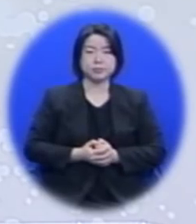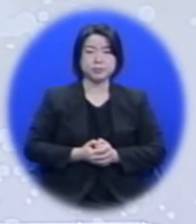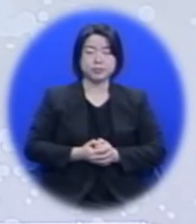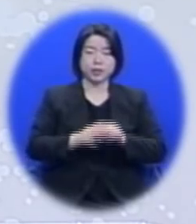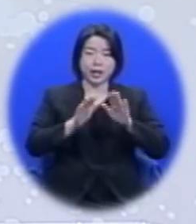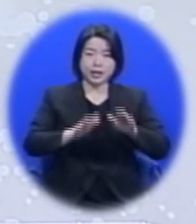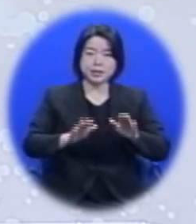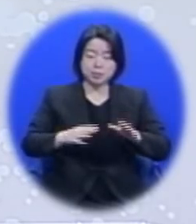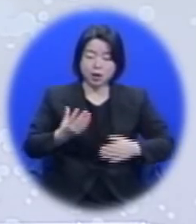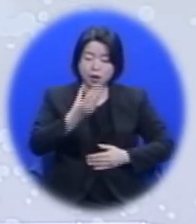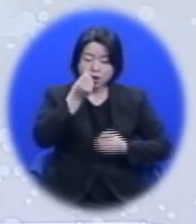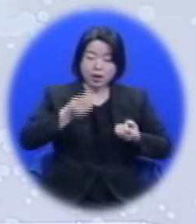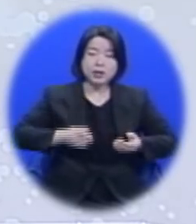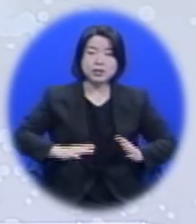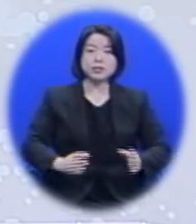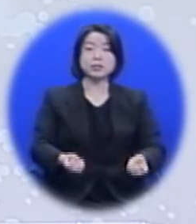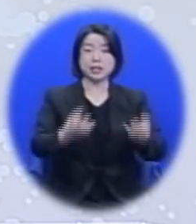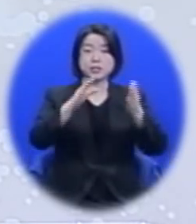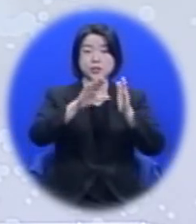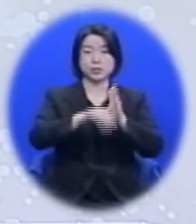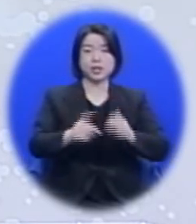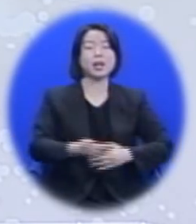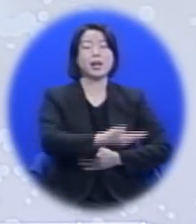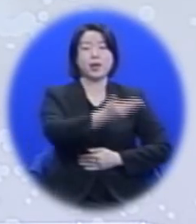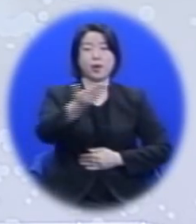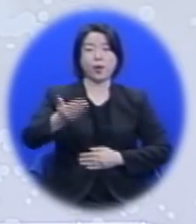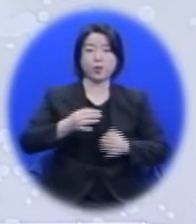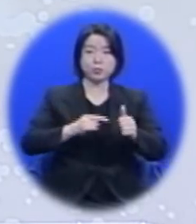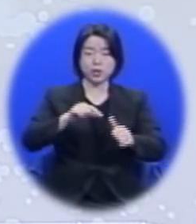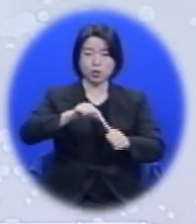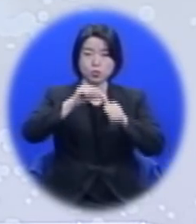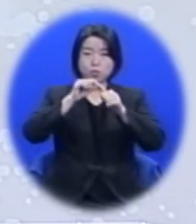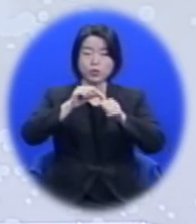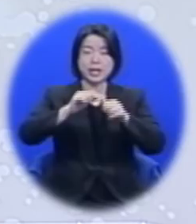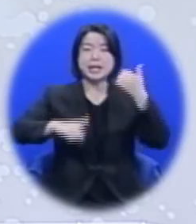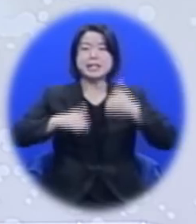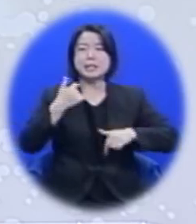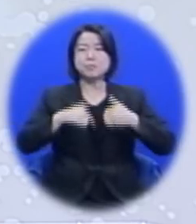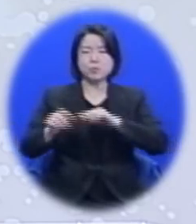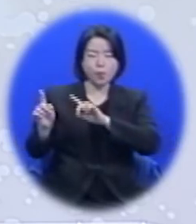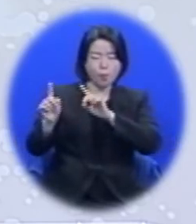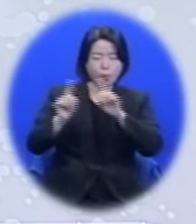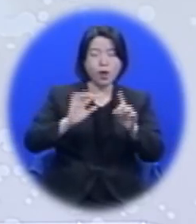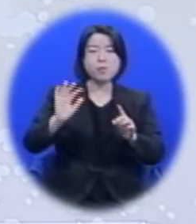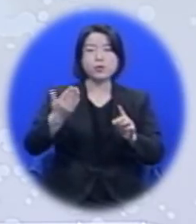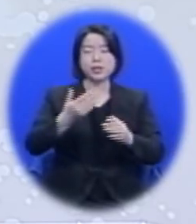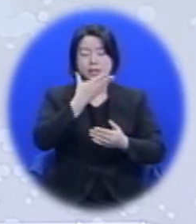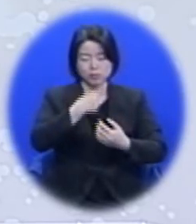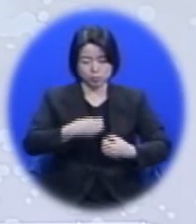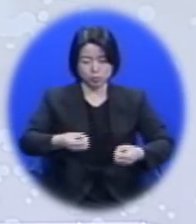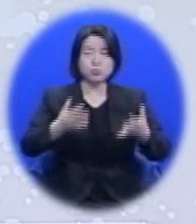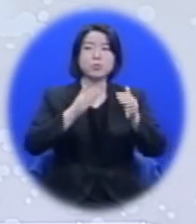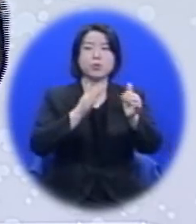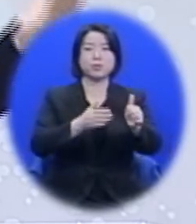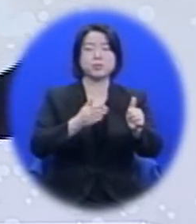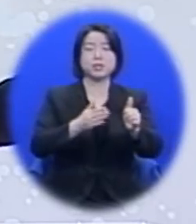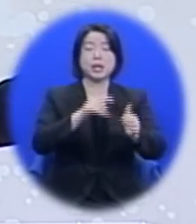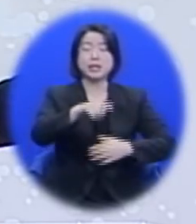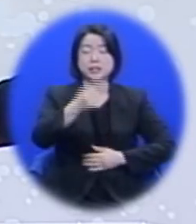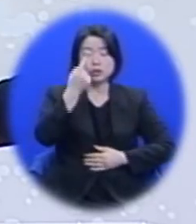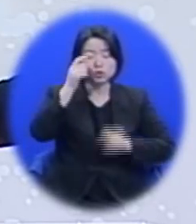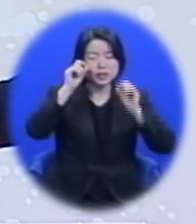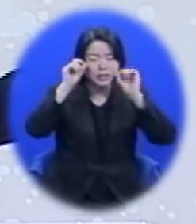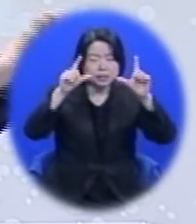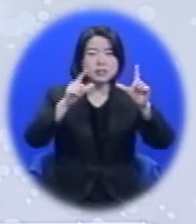이번 성탄절에 여러분에게 구원의 기쁨이 회복되기를 축복합니다. 정말 그 눈이